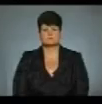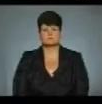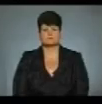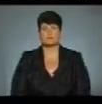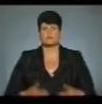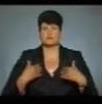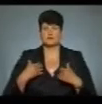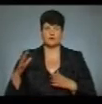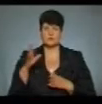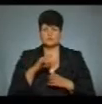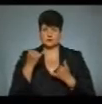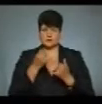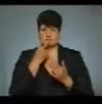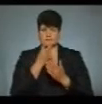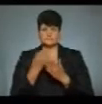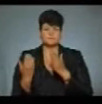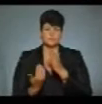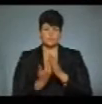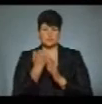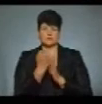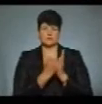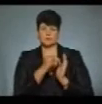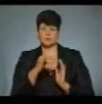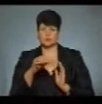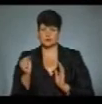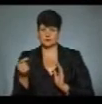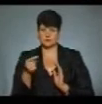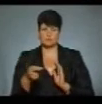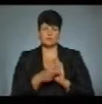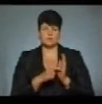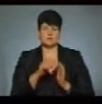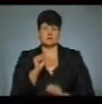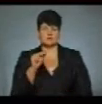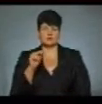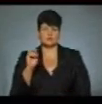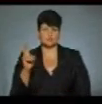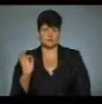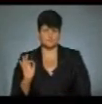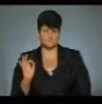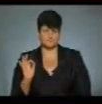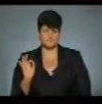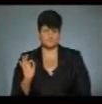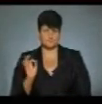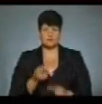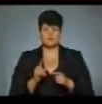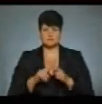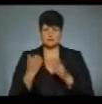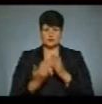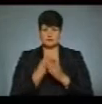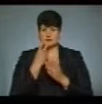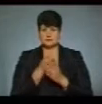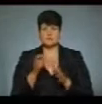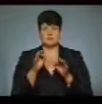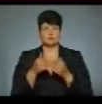Вітаю всіх, хто зараз з нами. Новини в ефірі телеканалу ЮА Тернопіль. У студії Анастасія Чечко. І у цьому випуску дивіться про таке.